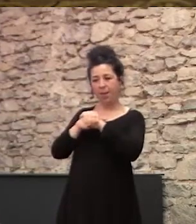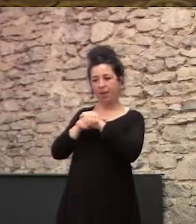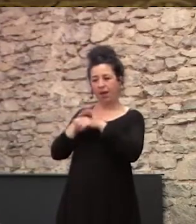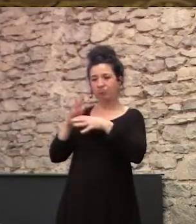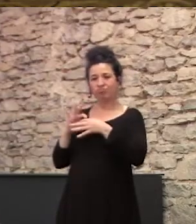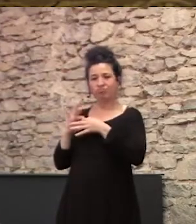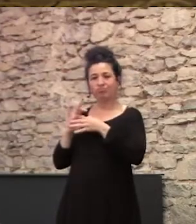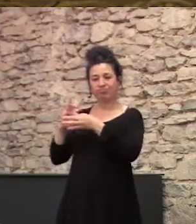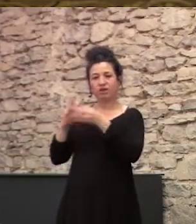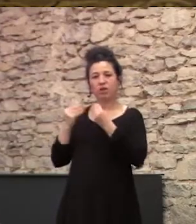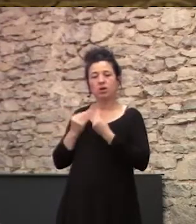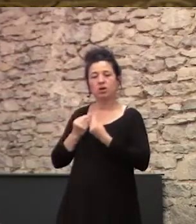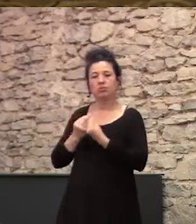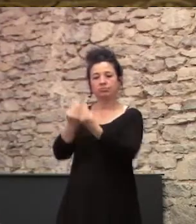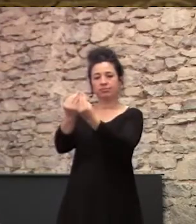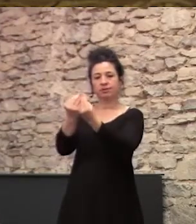joatea